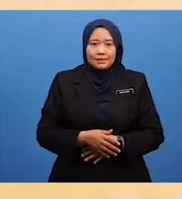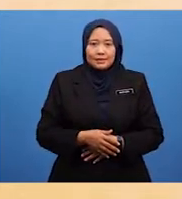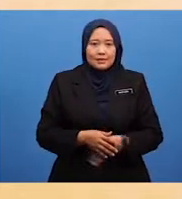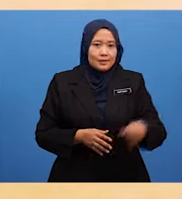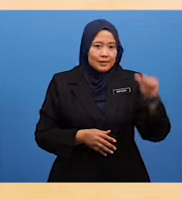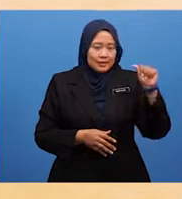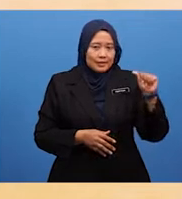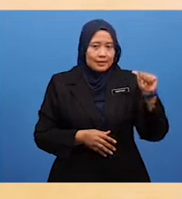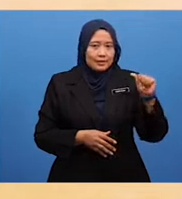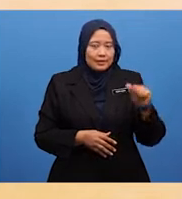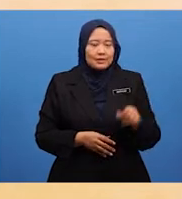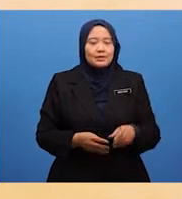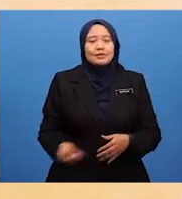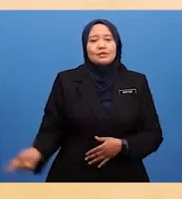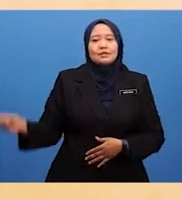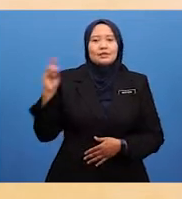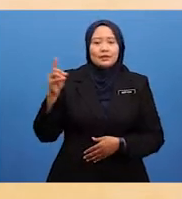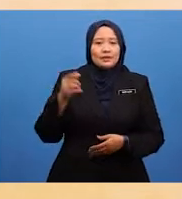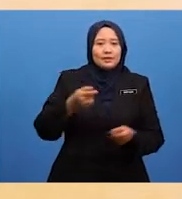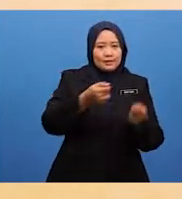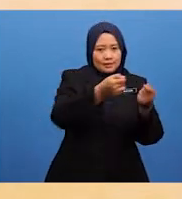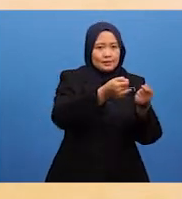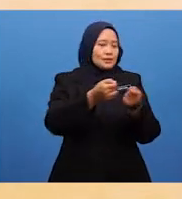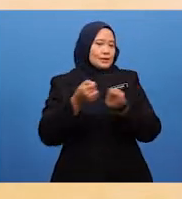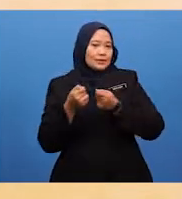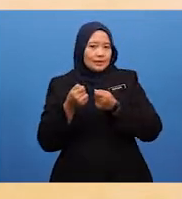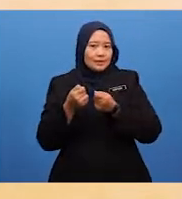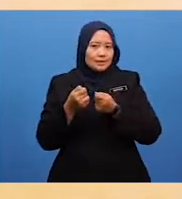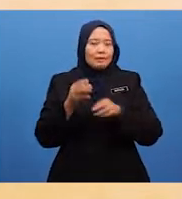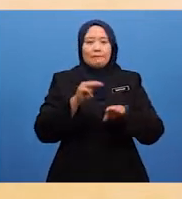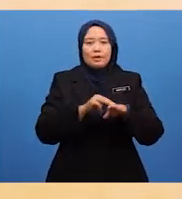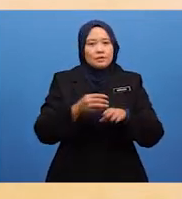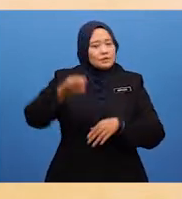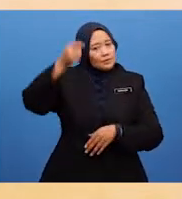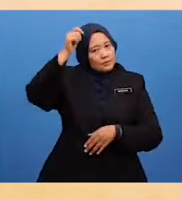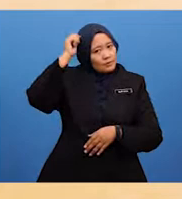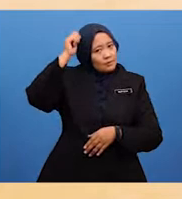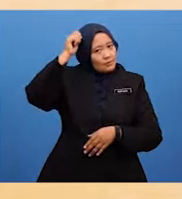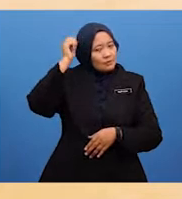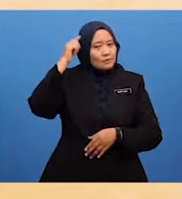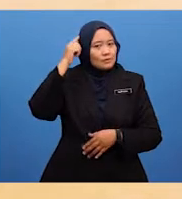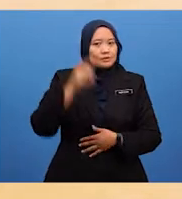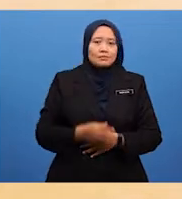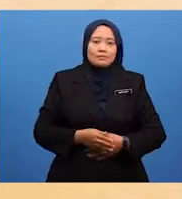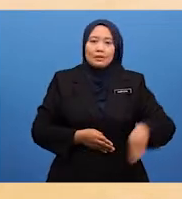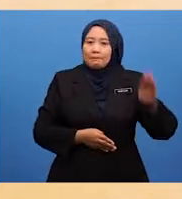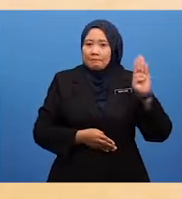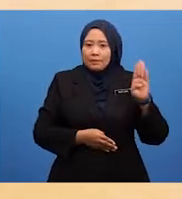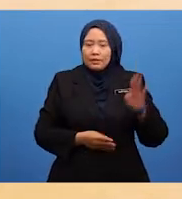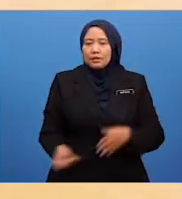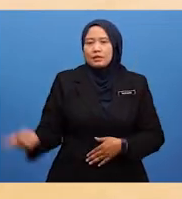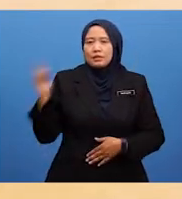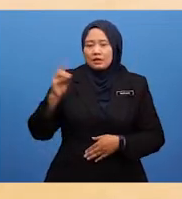A. Daya tarikan diperlukan semasa menyikat rambut. B.